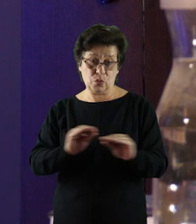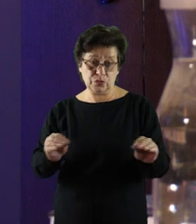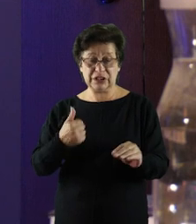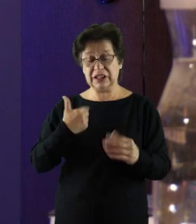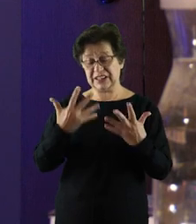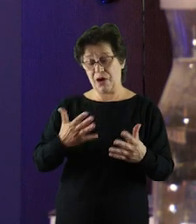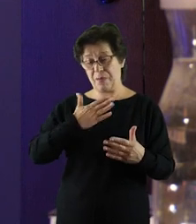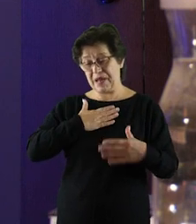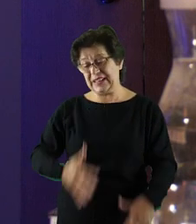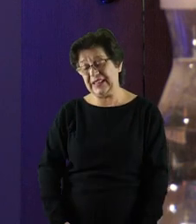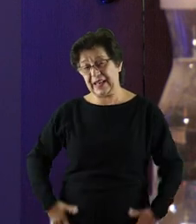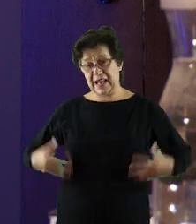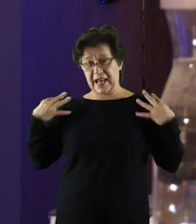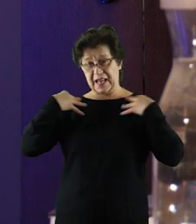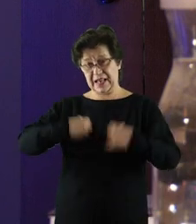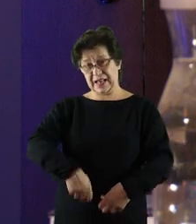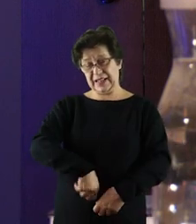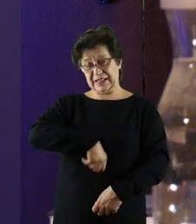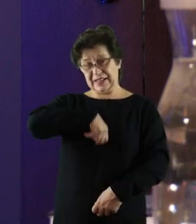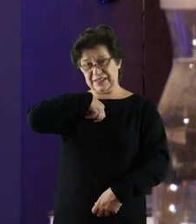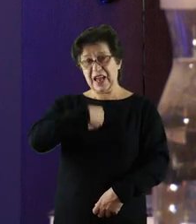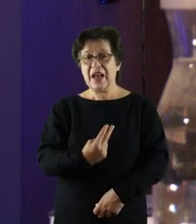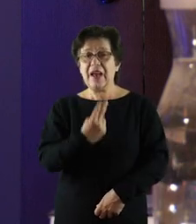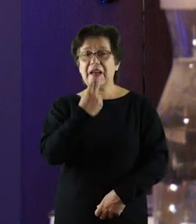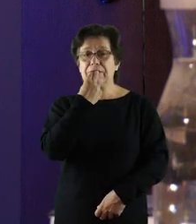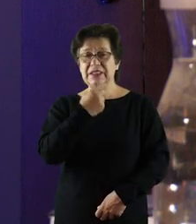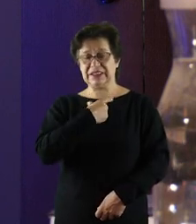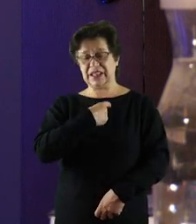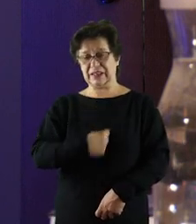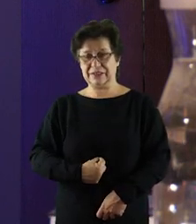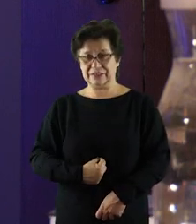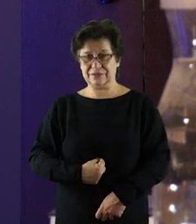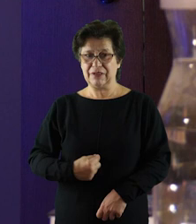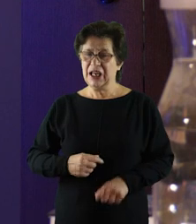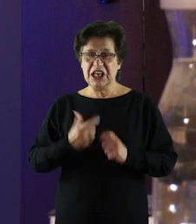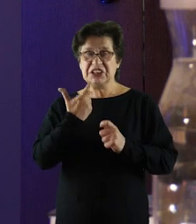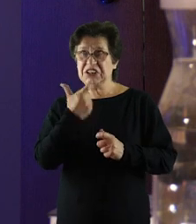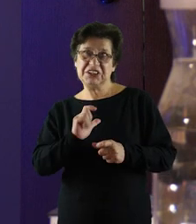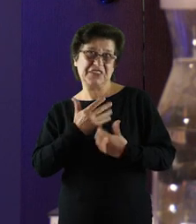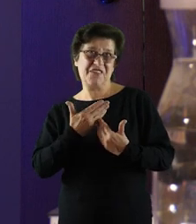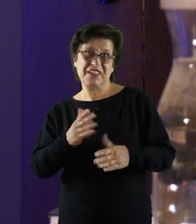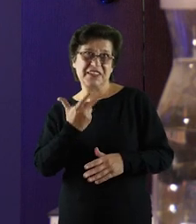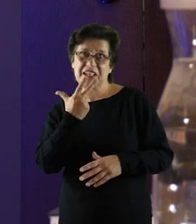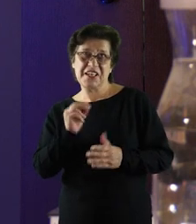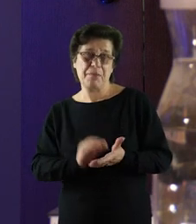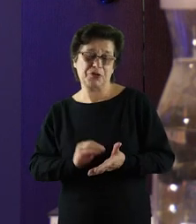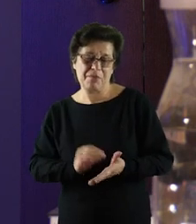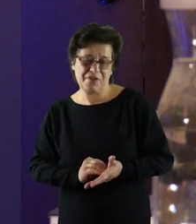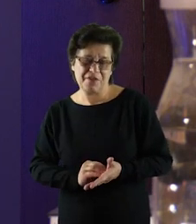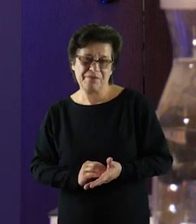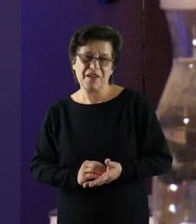dresu i chciałam mieć koniecznie gwizdek na szyi. Nic więcej do szczęścia nie było mi potrzeba. Muszę wam powiedzieć,